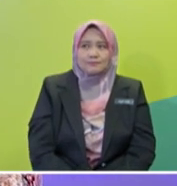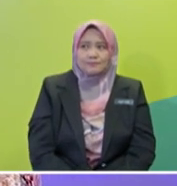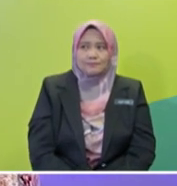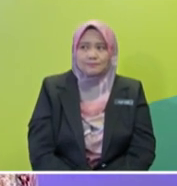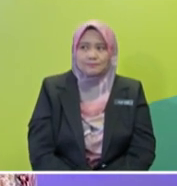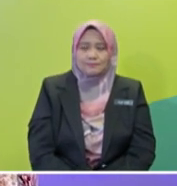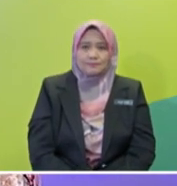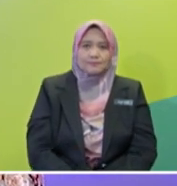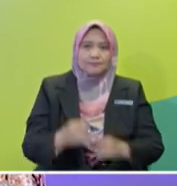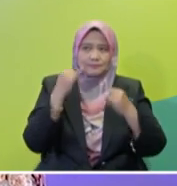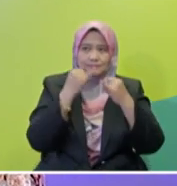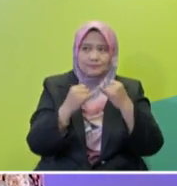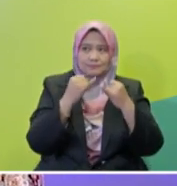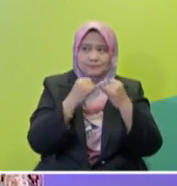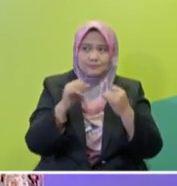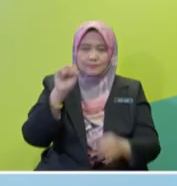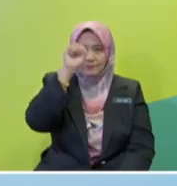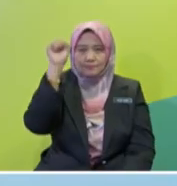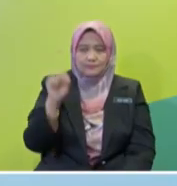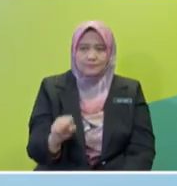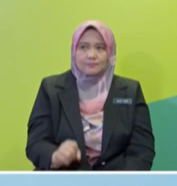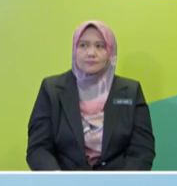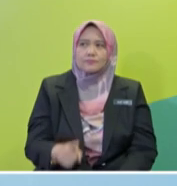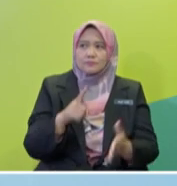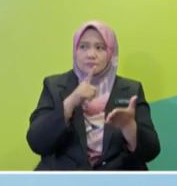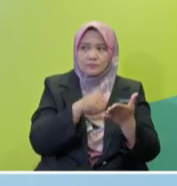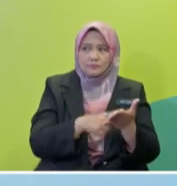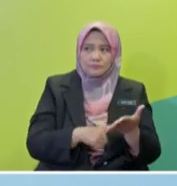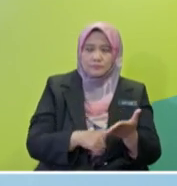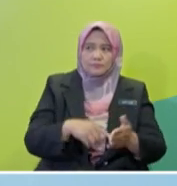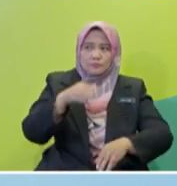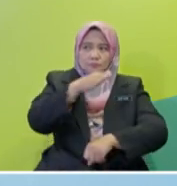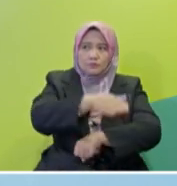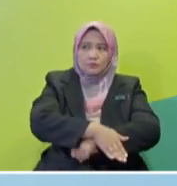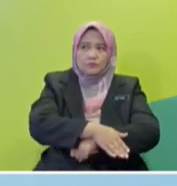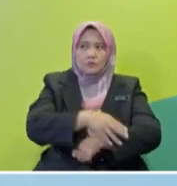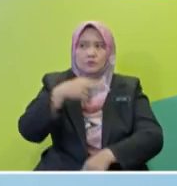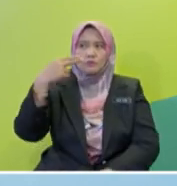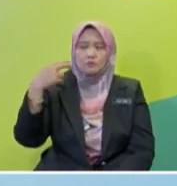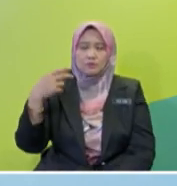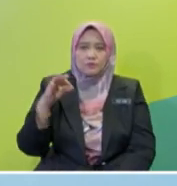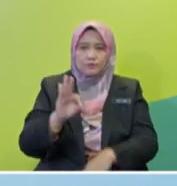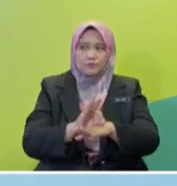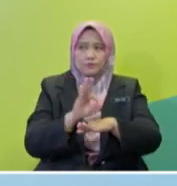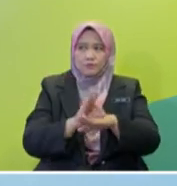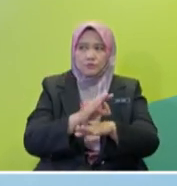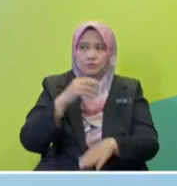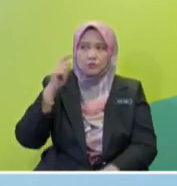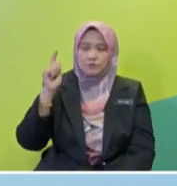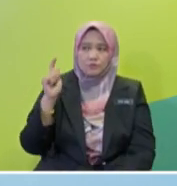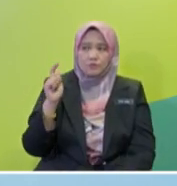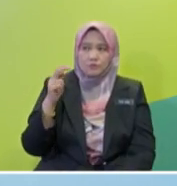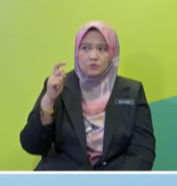yang terakhir soal lain yang kelima adalah Apakah fungsi tag hdm dan hcml